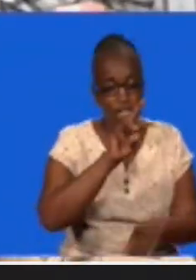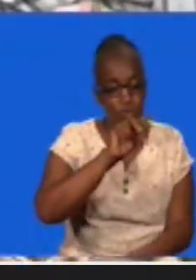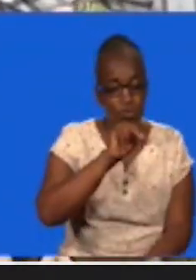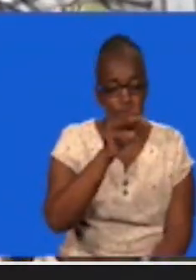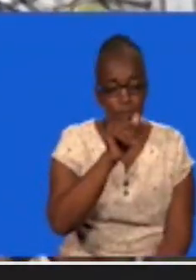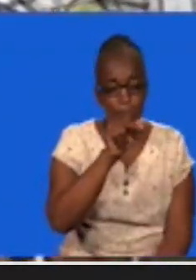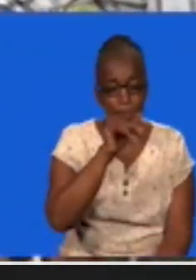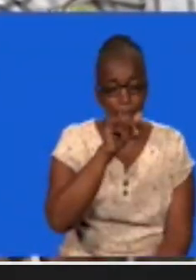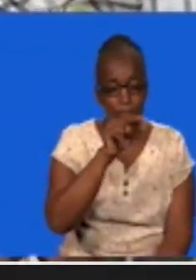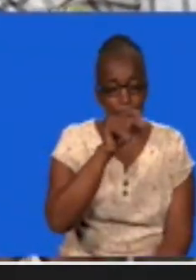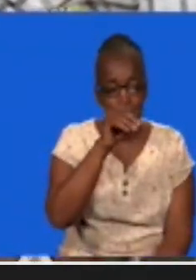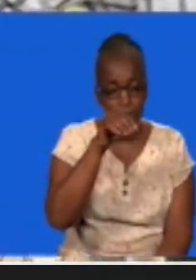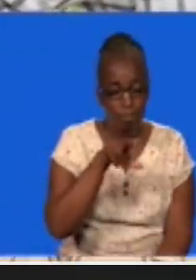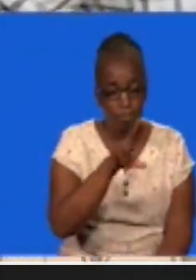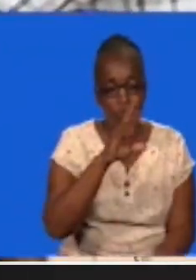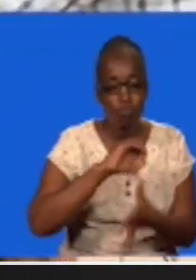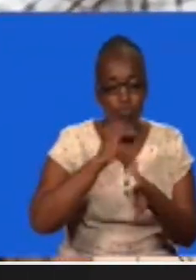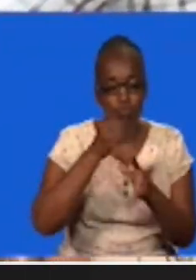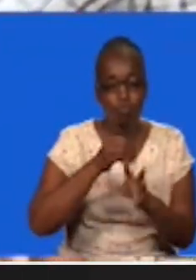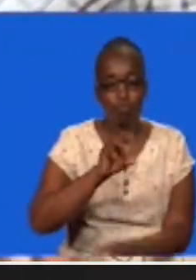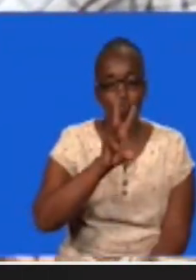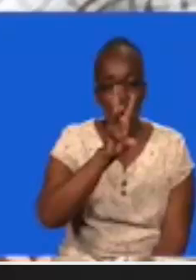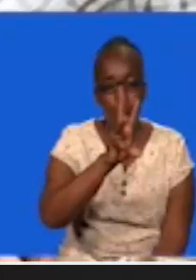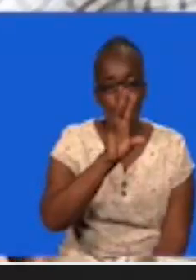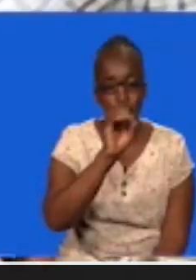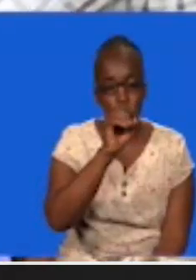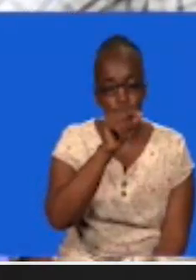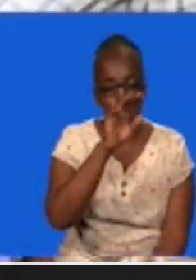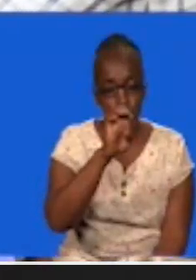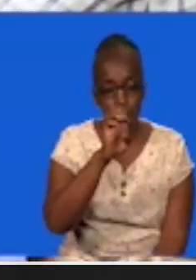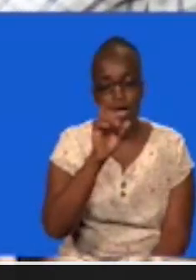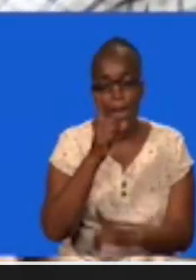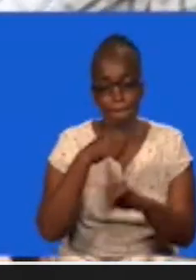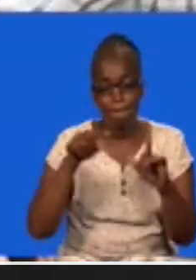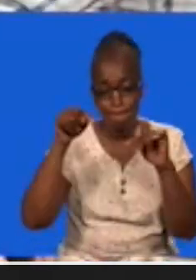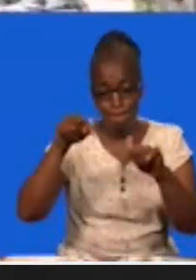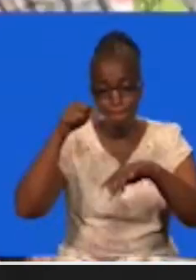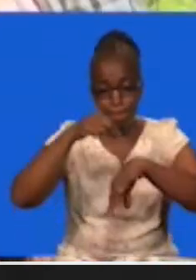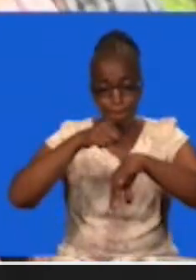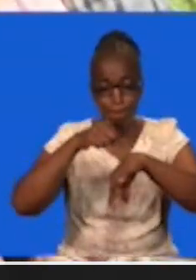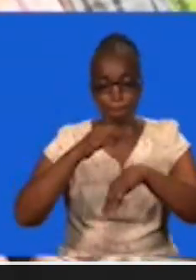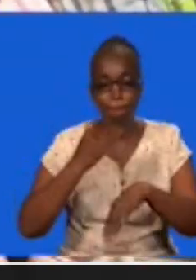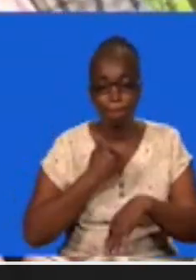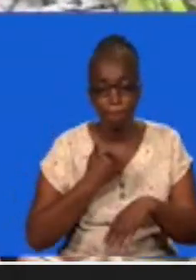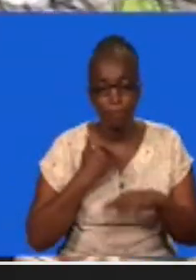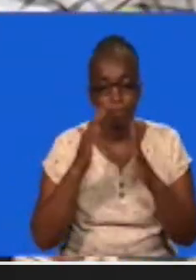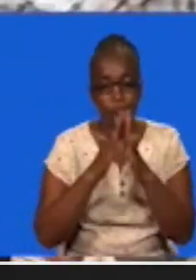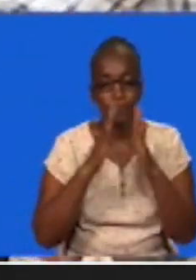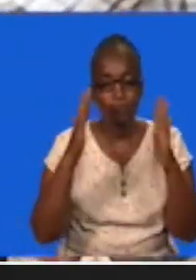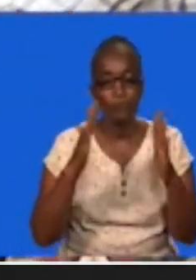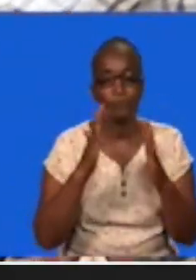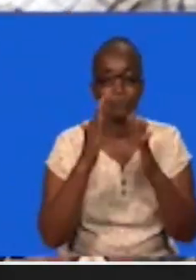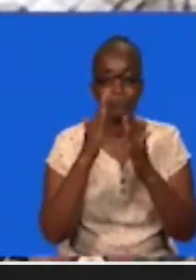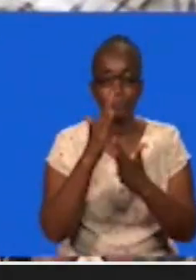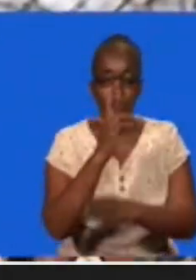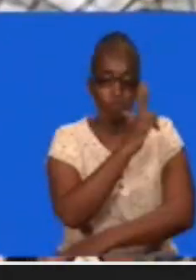za Makindu, ndio ilikuwa hospitali kubwa ama wote. Na sasa hii tumepata hospitali kubwa yenye